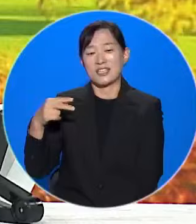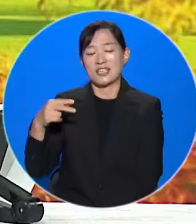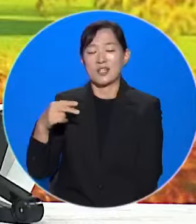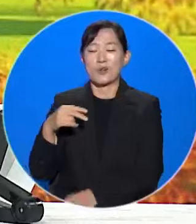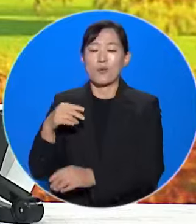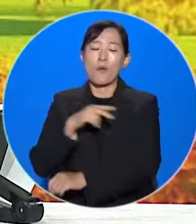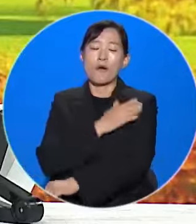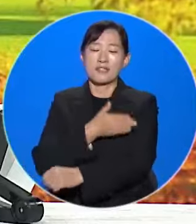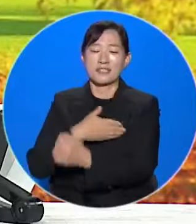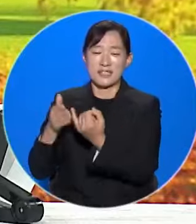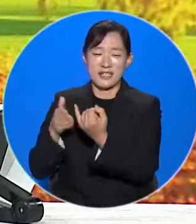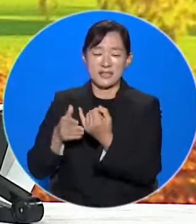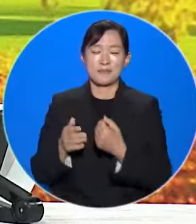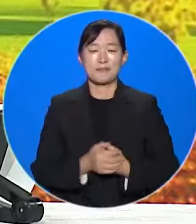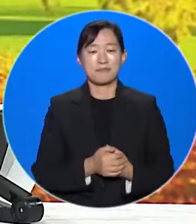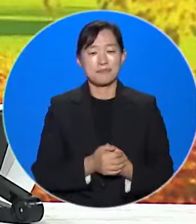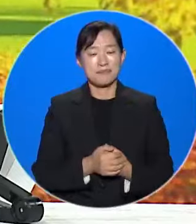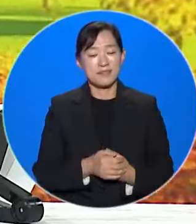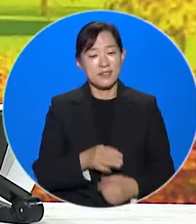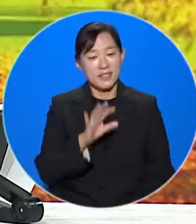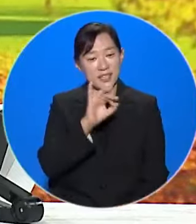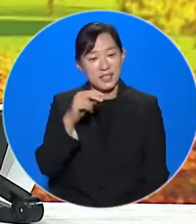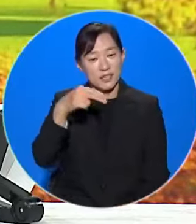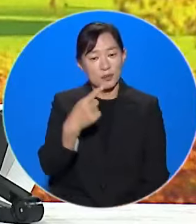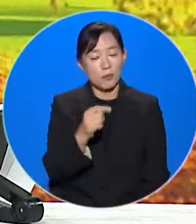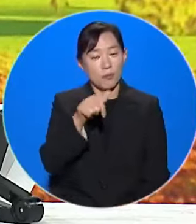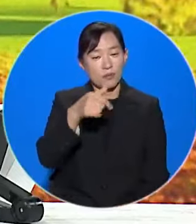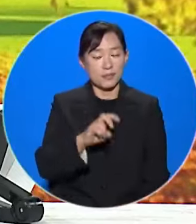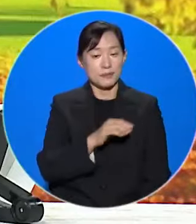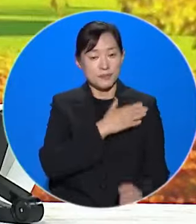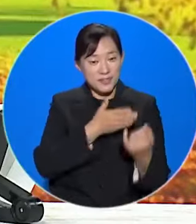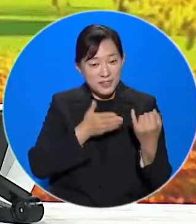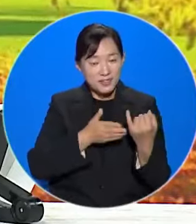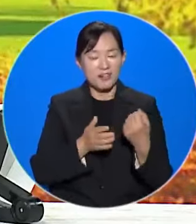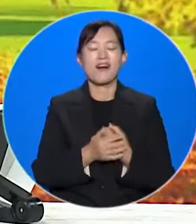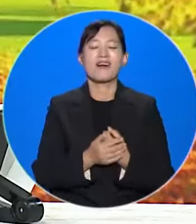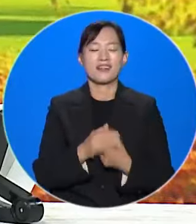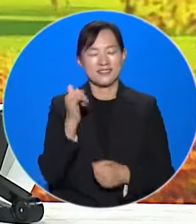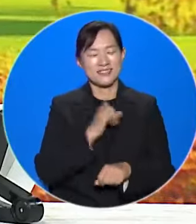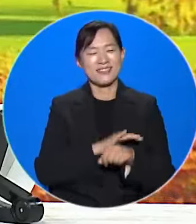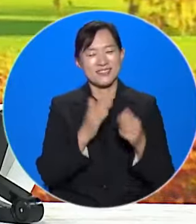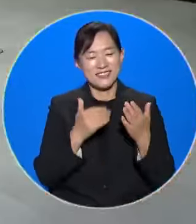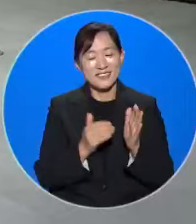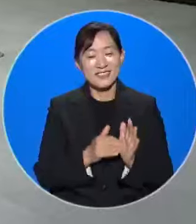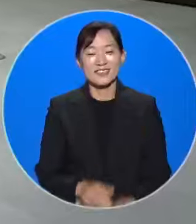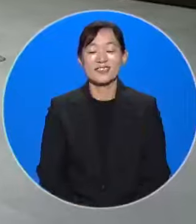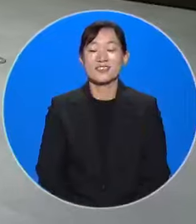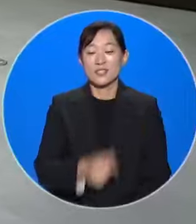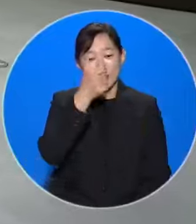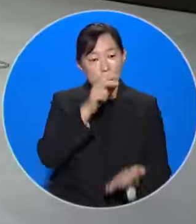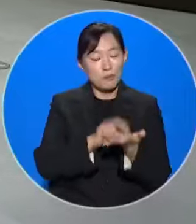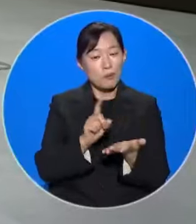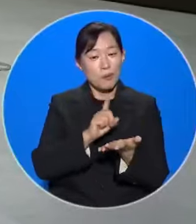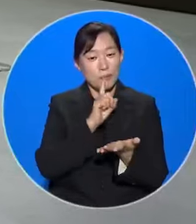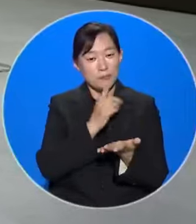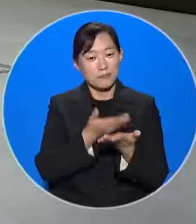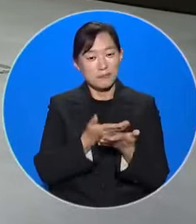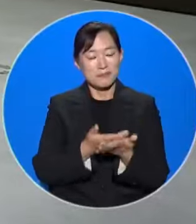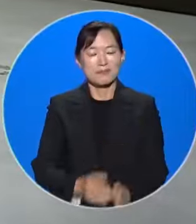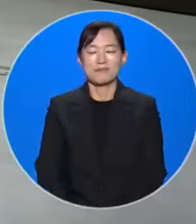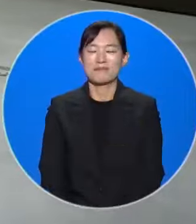감사합니다. 이동금 권사님. 네네. 네, 권사님 잘 전화하셨고요. 우리 권사님 네. 어떤 기도 제목이